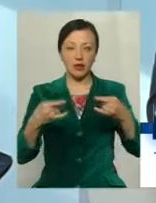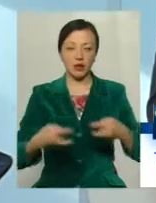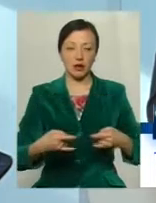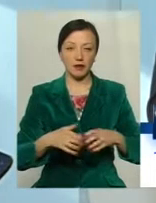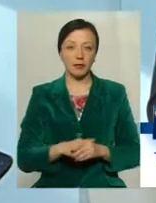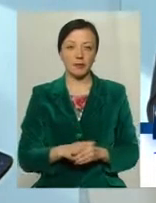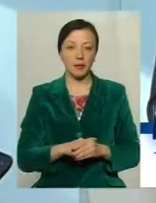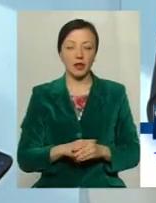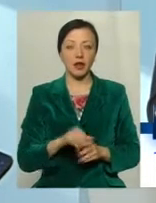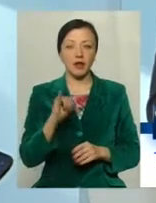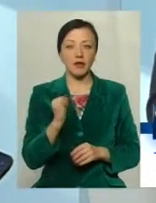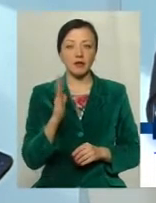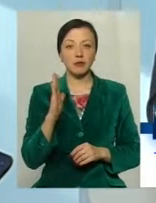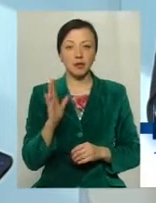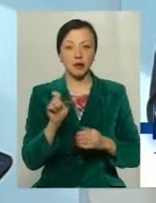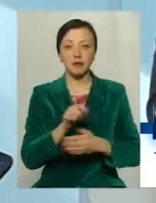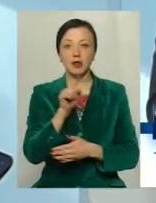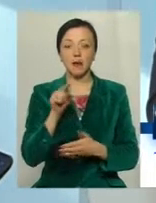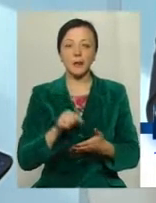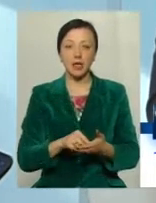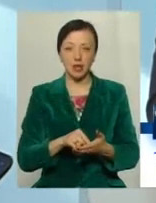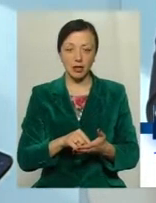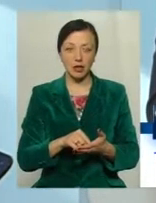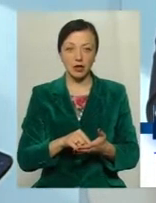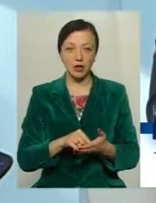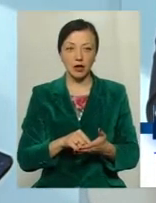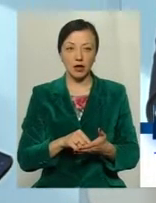61-90-60. Слухаємо вас. Говоріть, будь ласка. Алло.